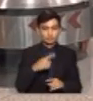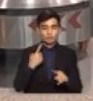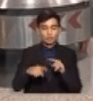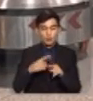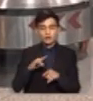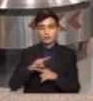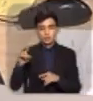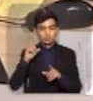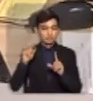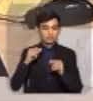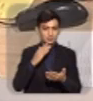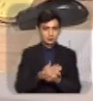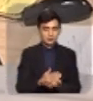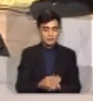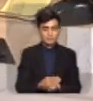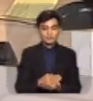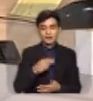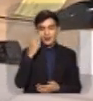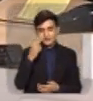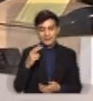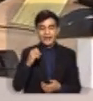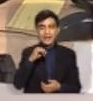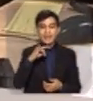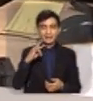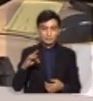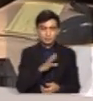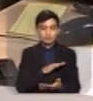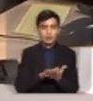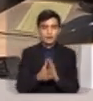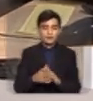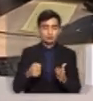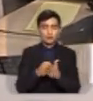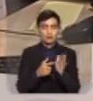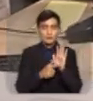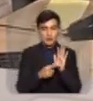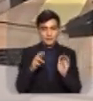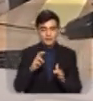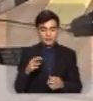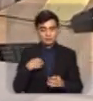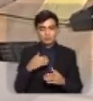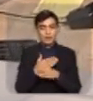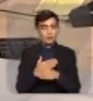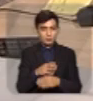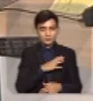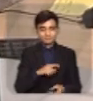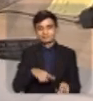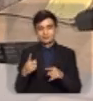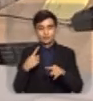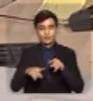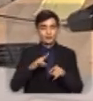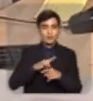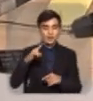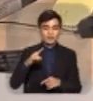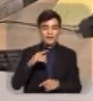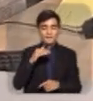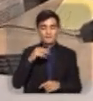других авиалиниях. Air Astana, у них был договор только до 7 января, то есть мы помогали пассажирам, мы их пересаживали. Flyer Astana,